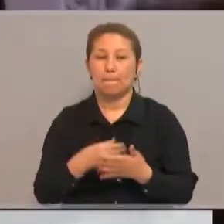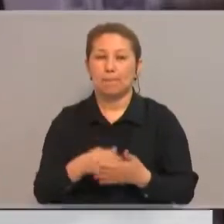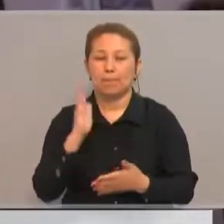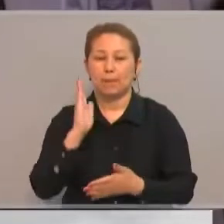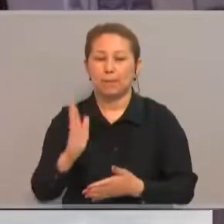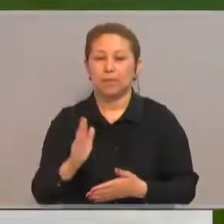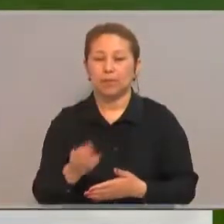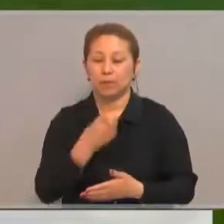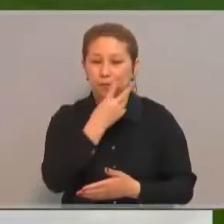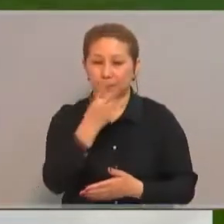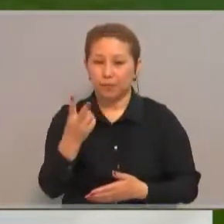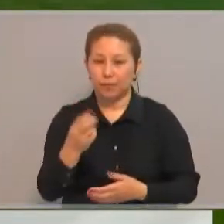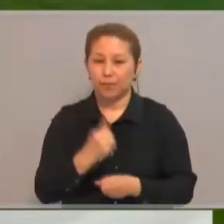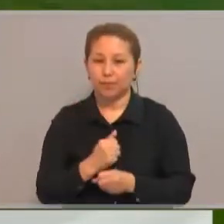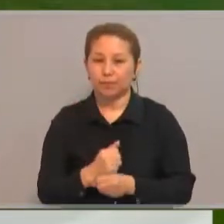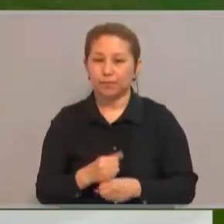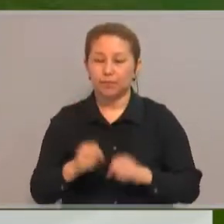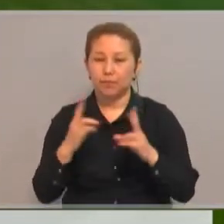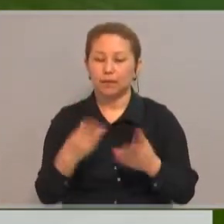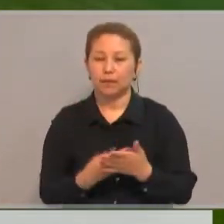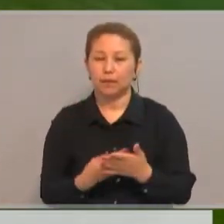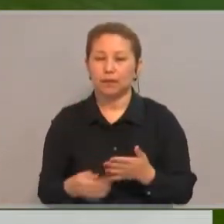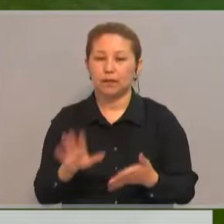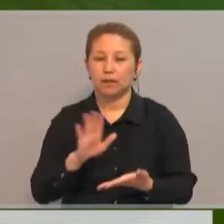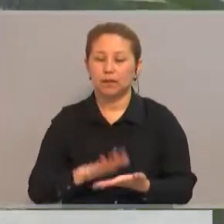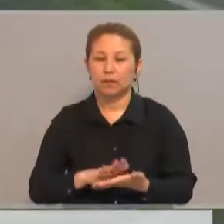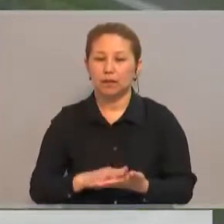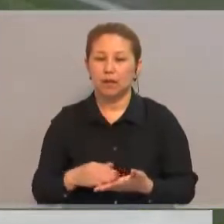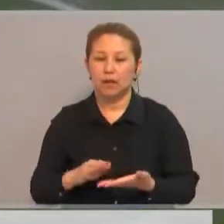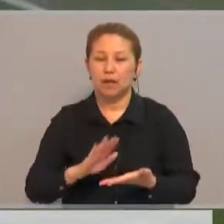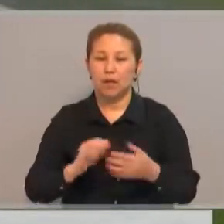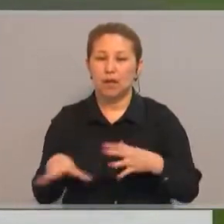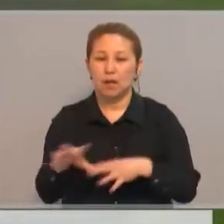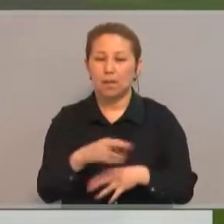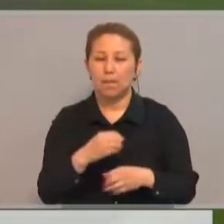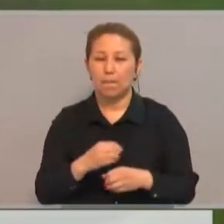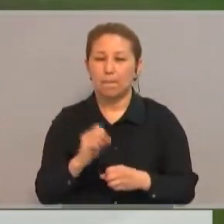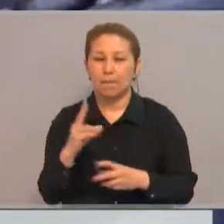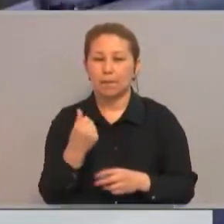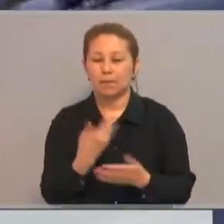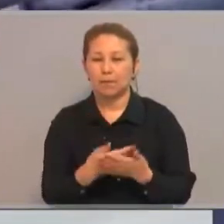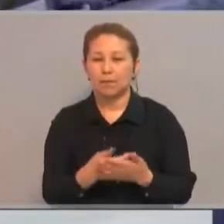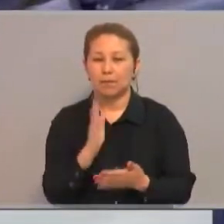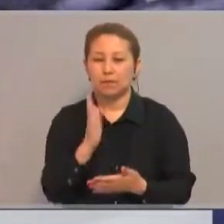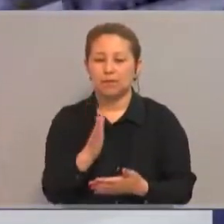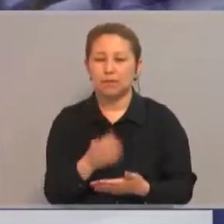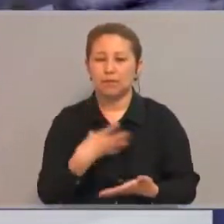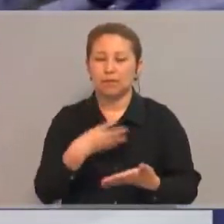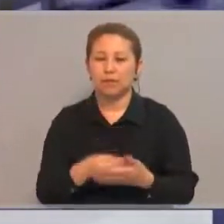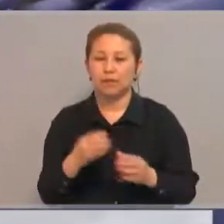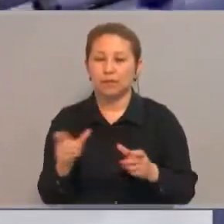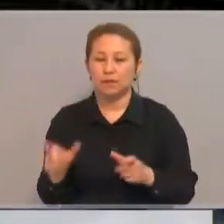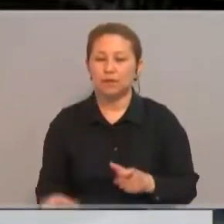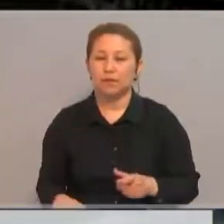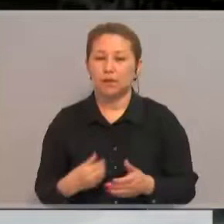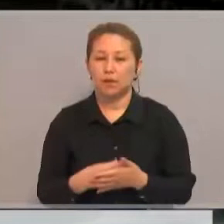будут ориентированы на строительные материалы. Это металлургию, фармацевтику и мебельную промышленность. В частности, в